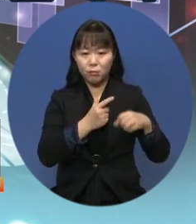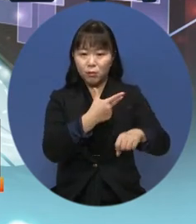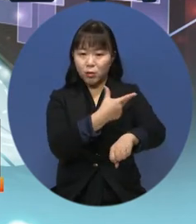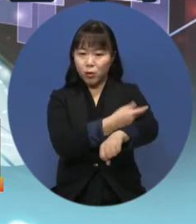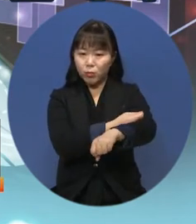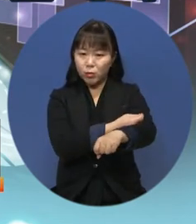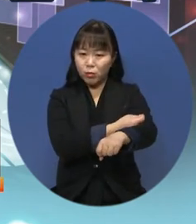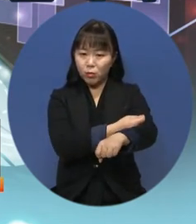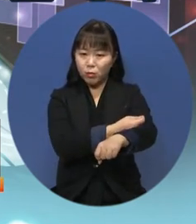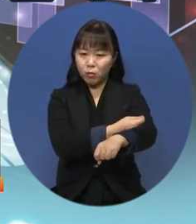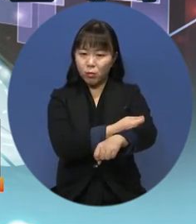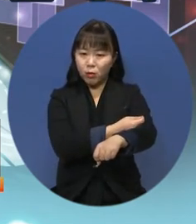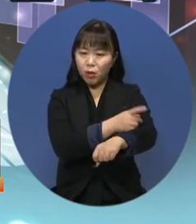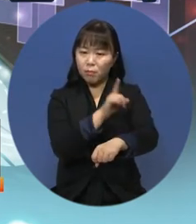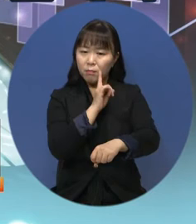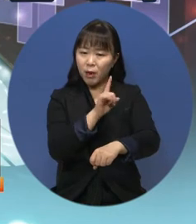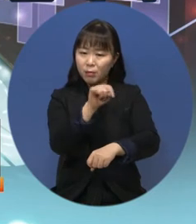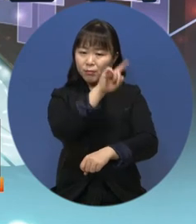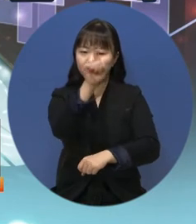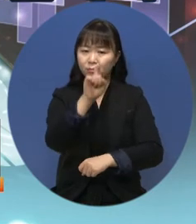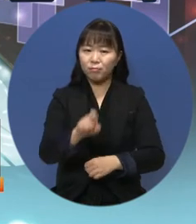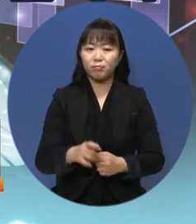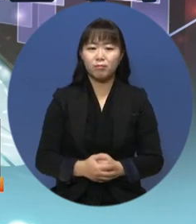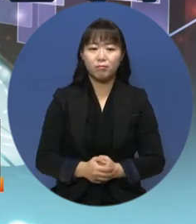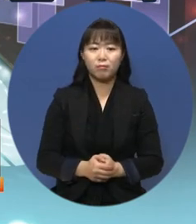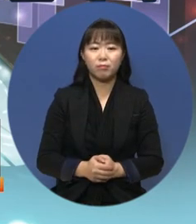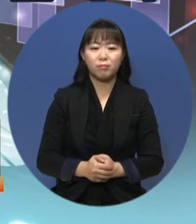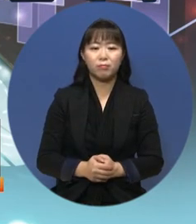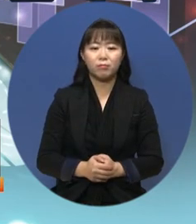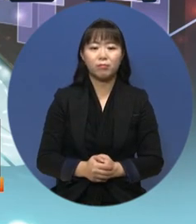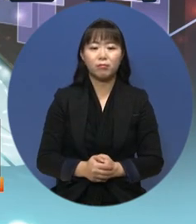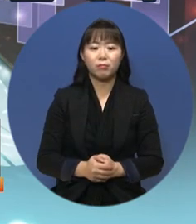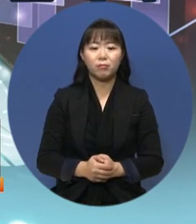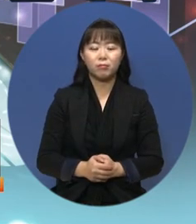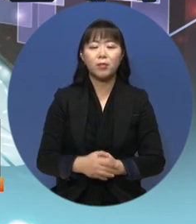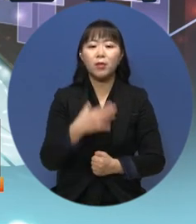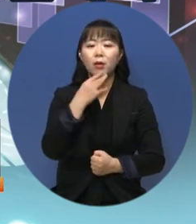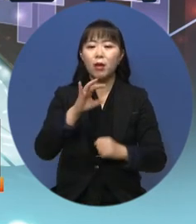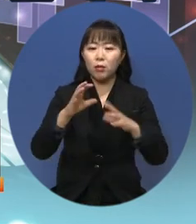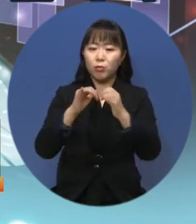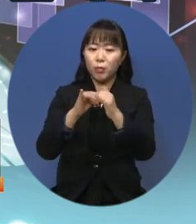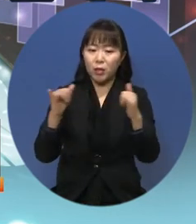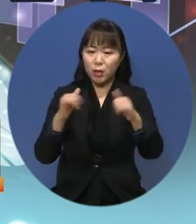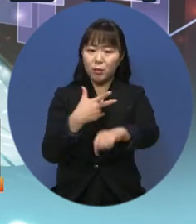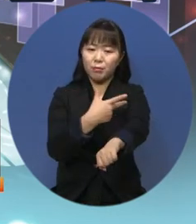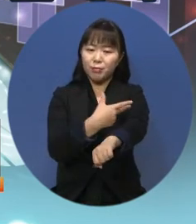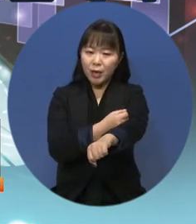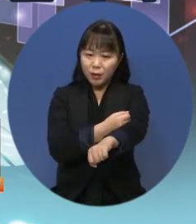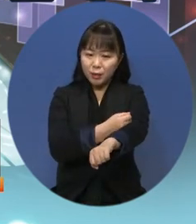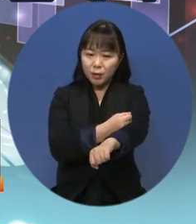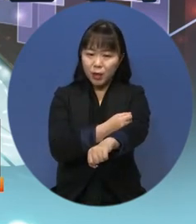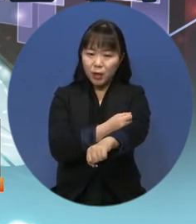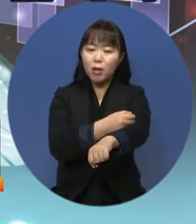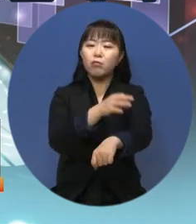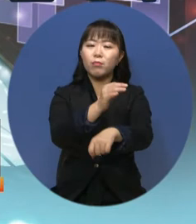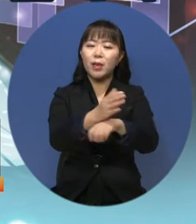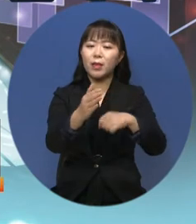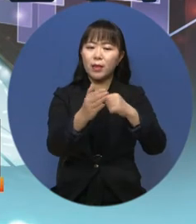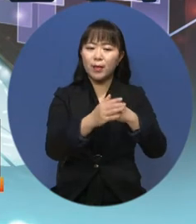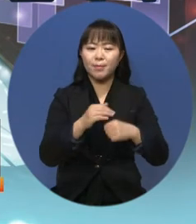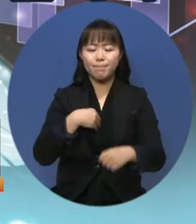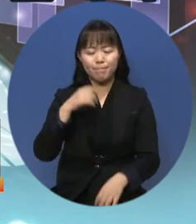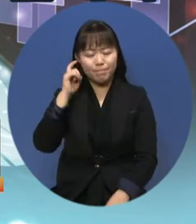한다는 것으로 생각하는 말입니까 물른 국민들에게 적정할 백신 구매 이기에